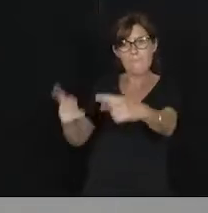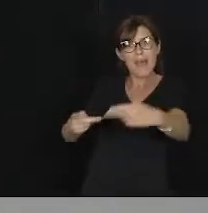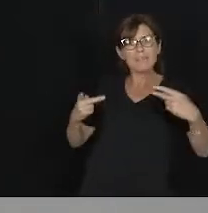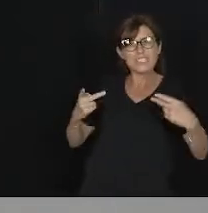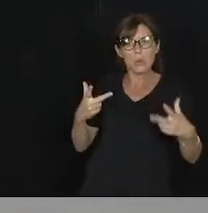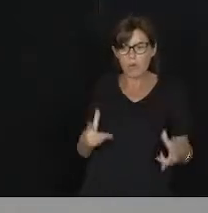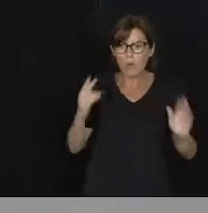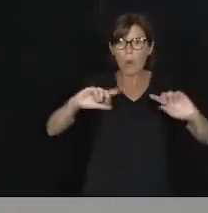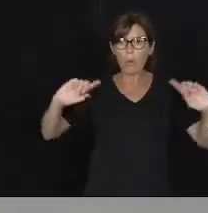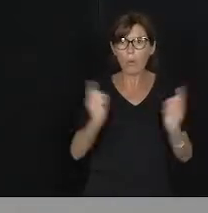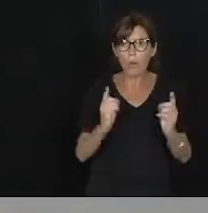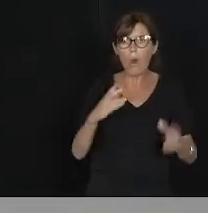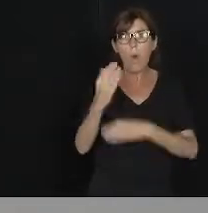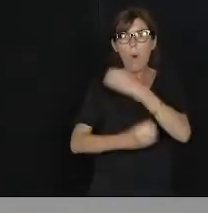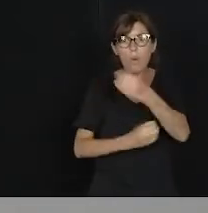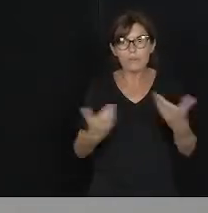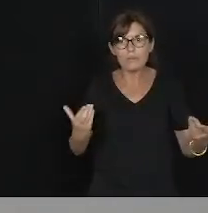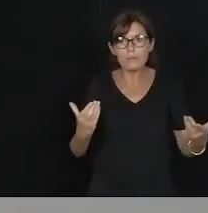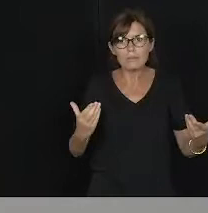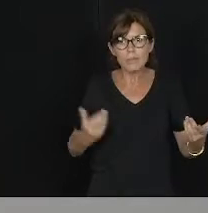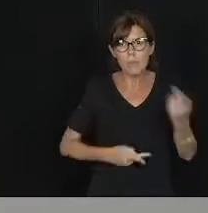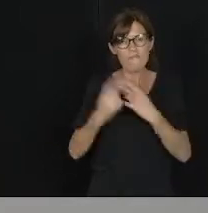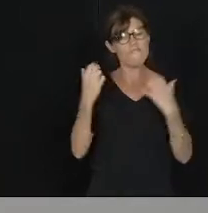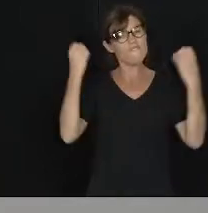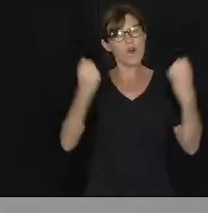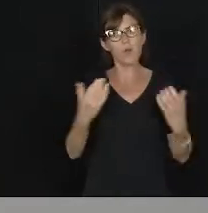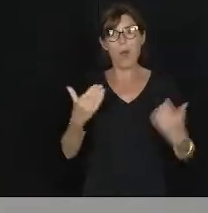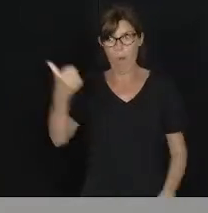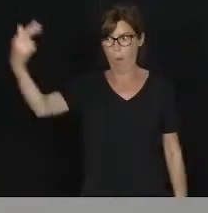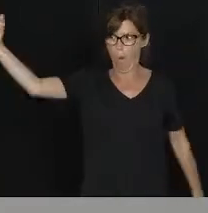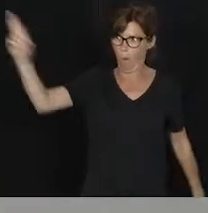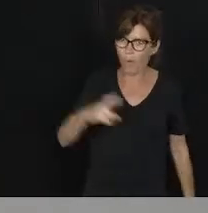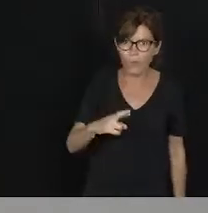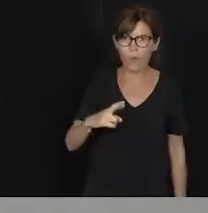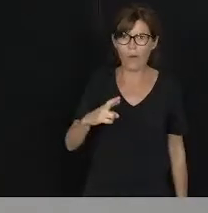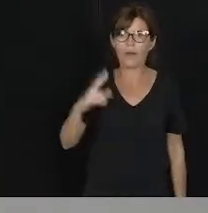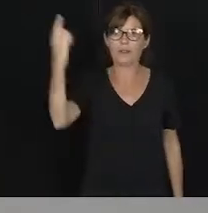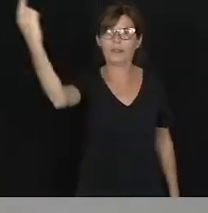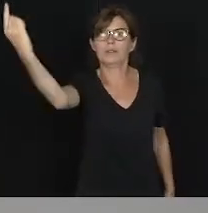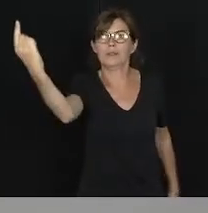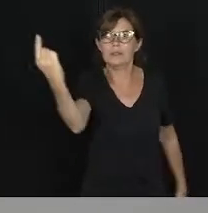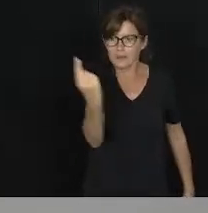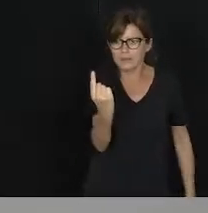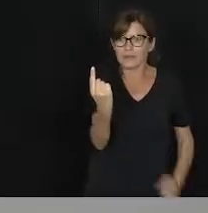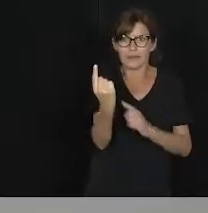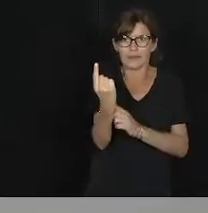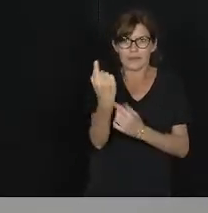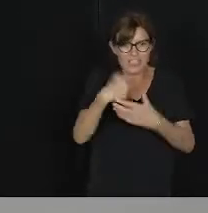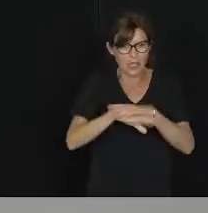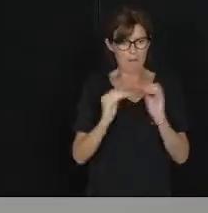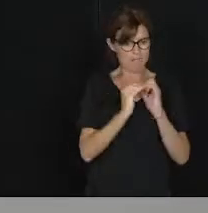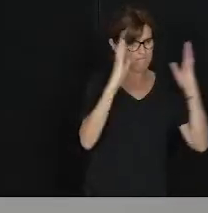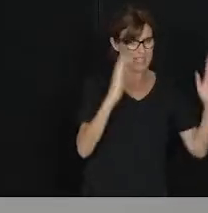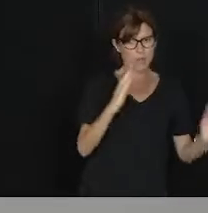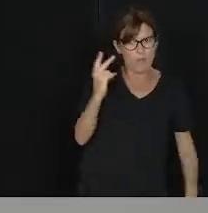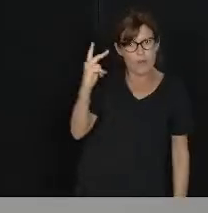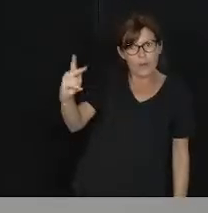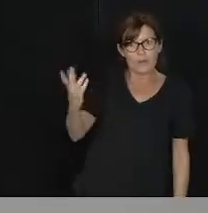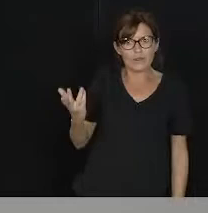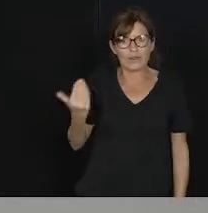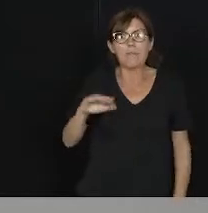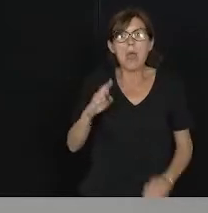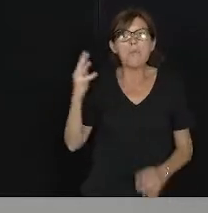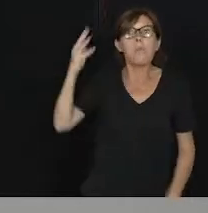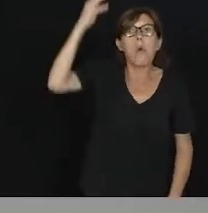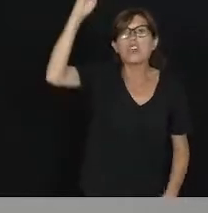qui est plus puissante, mais plus hypothétique aussi, c'est celle du retour définitif du soldat dans son foyer. Mais ces projections